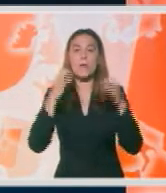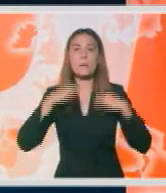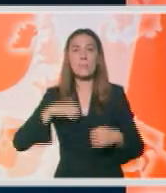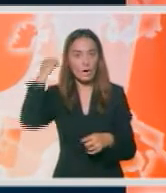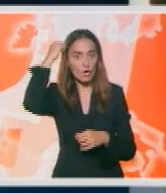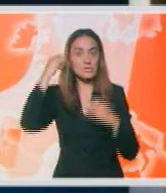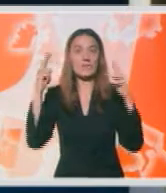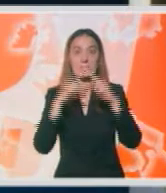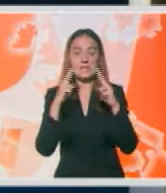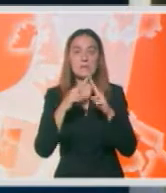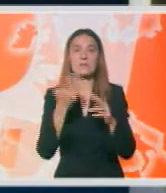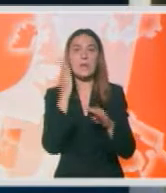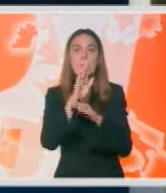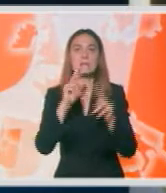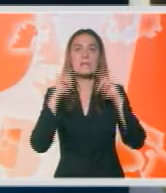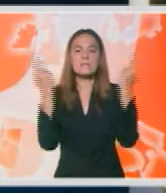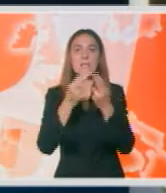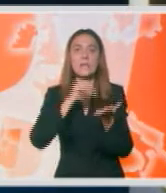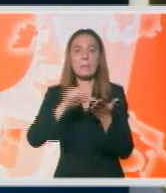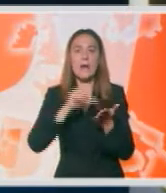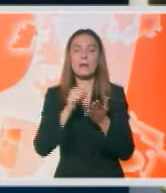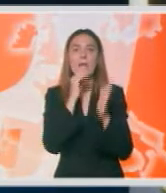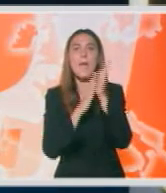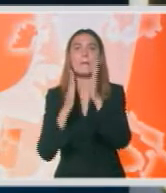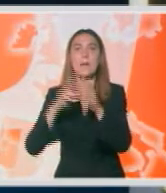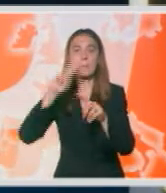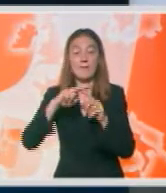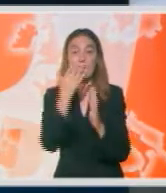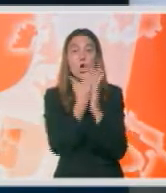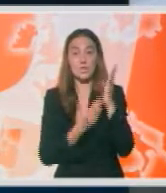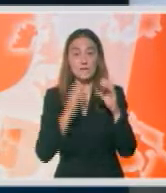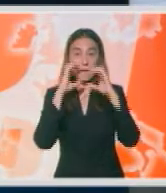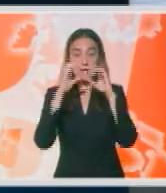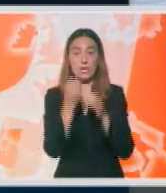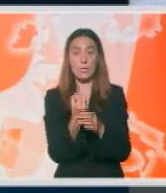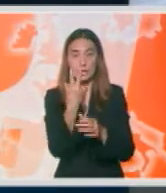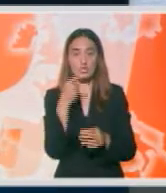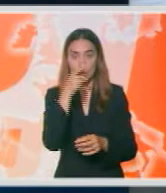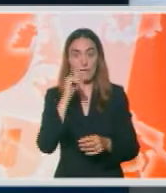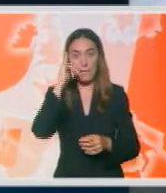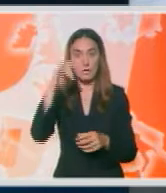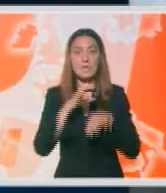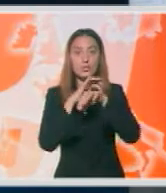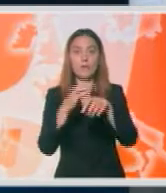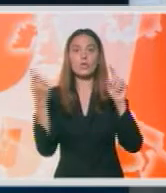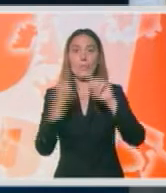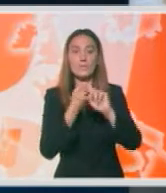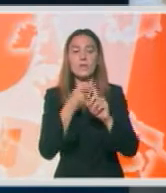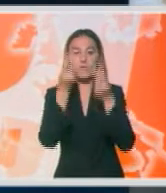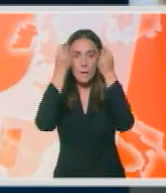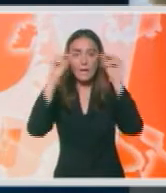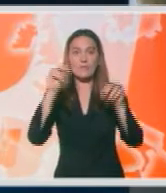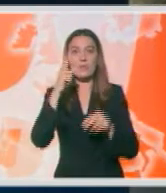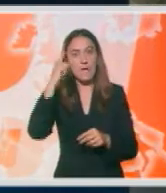će se sastati i sa predstavnicima Svetske banke i MMF-a. Prema ocenama medija u Prištini, ova poseta dovodi se u vezu sa